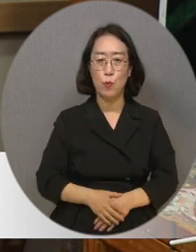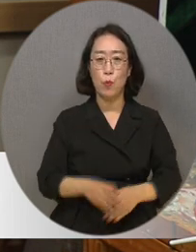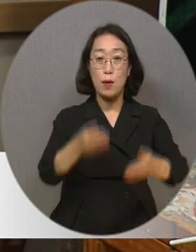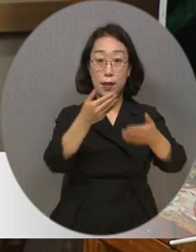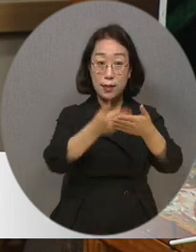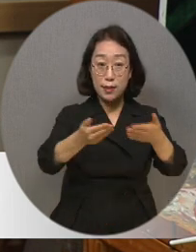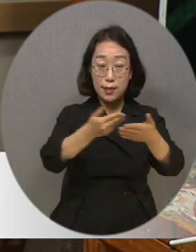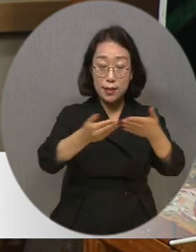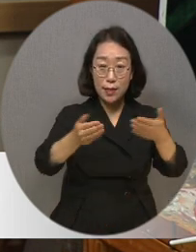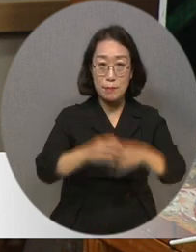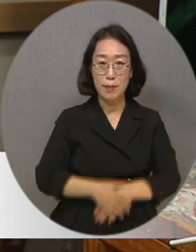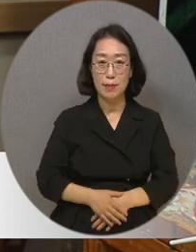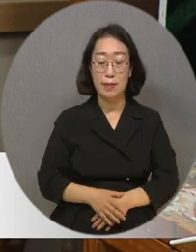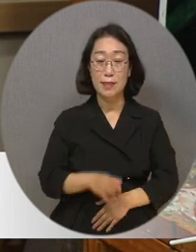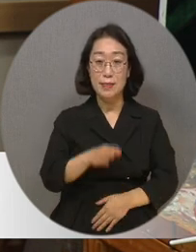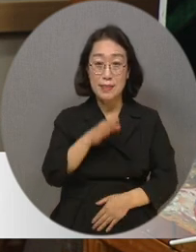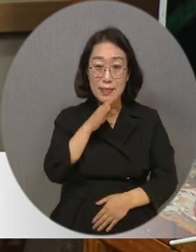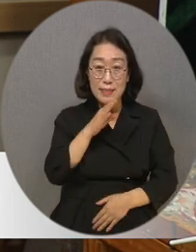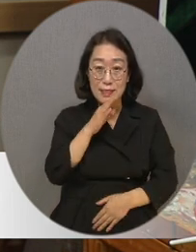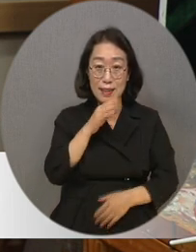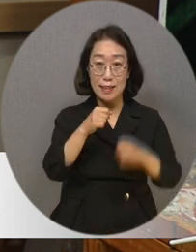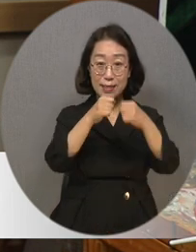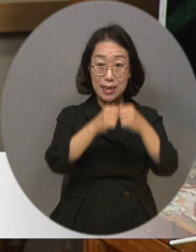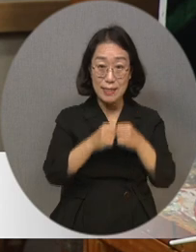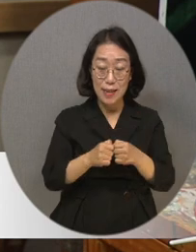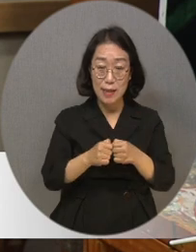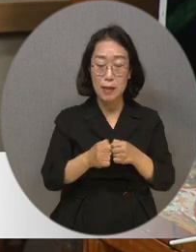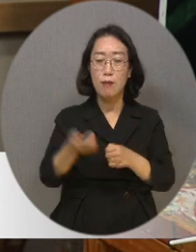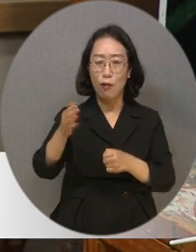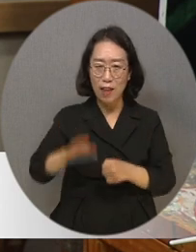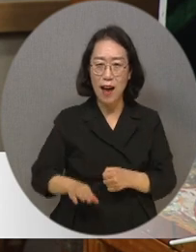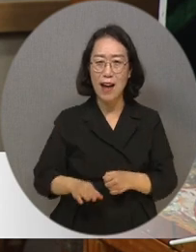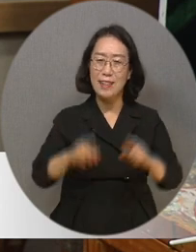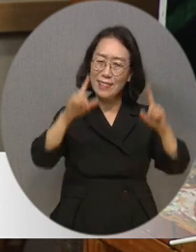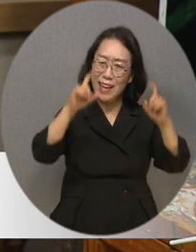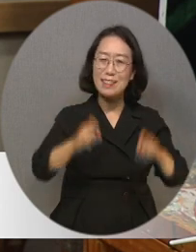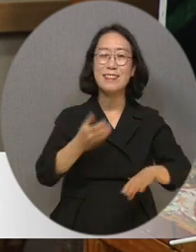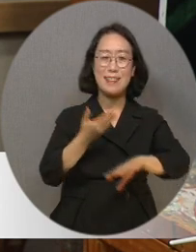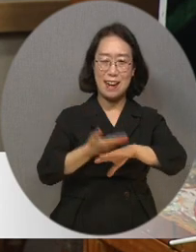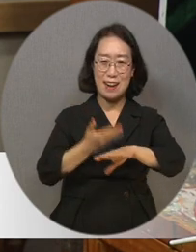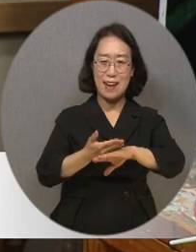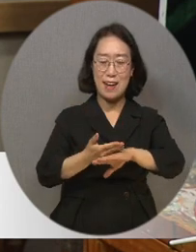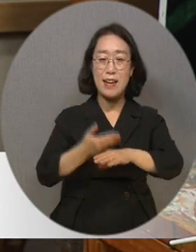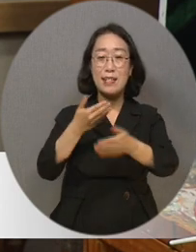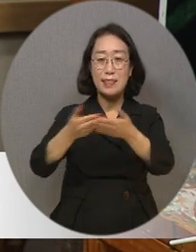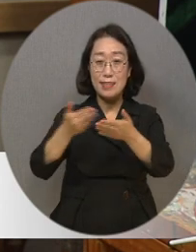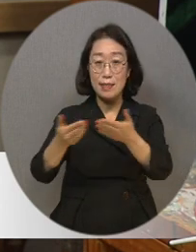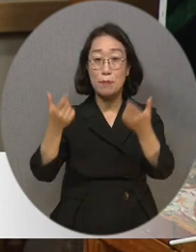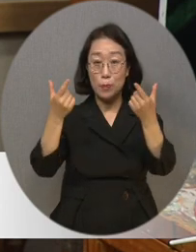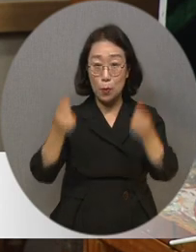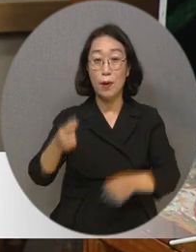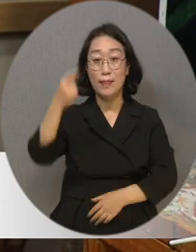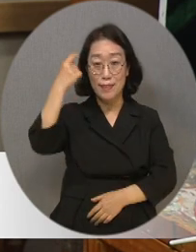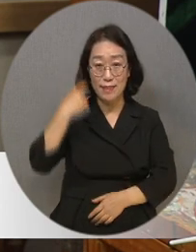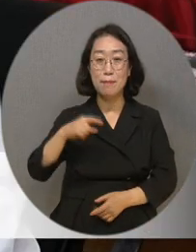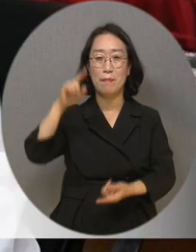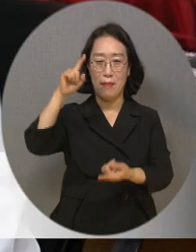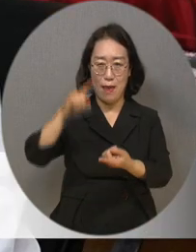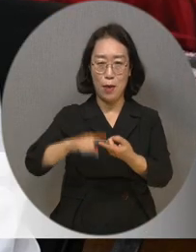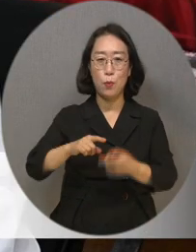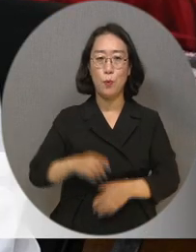그리는데 리얼하게 표현하면서도 회화성을 살리는 데 굉장히 힘든 작업이라고 볼 수 있겠죠.